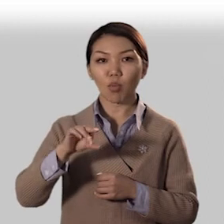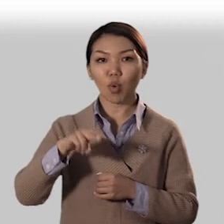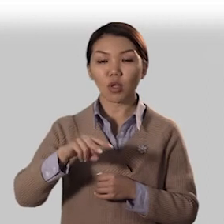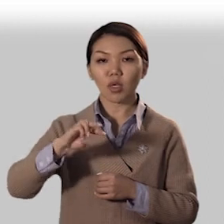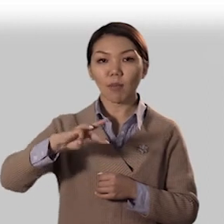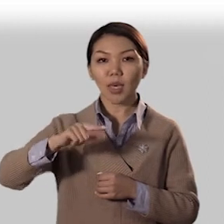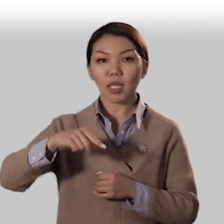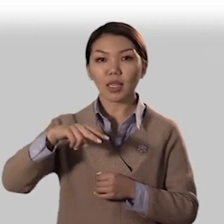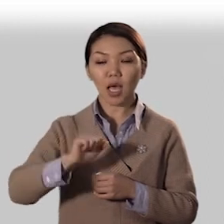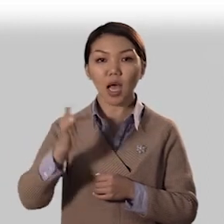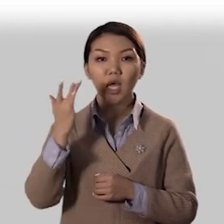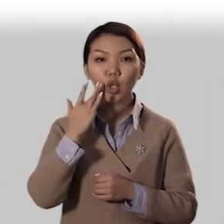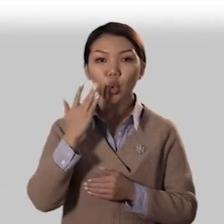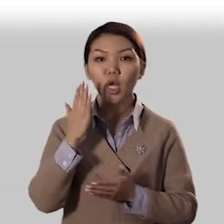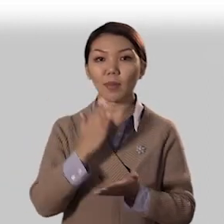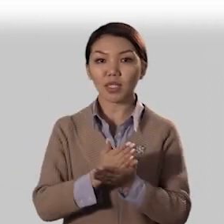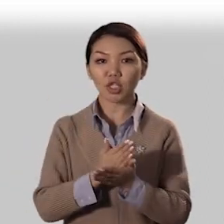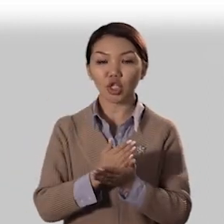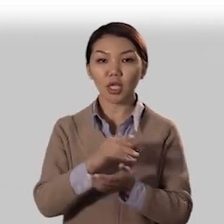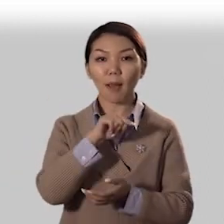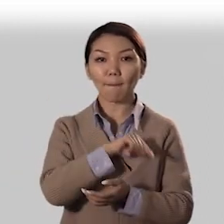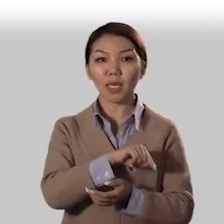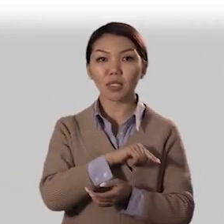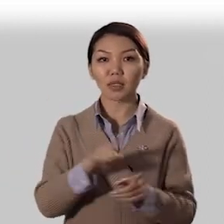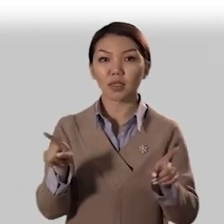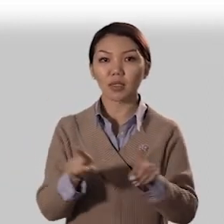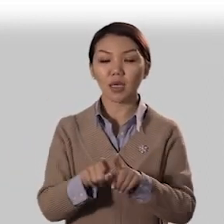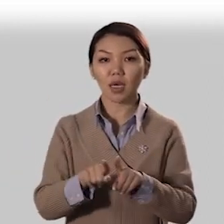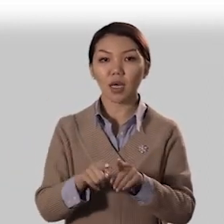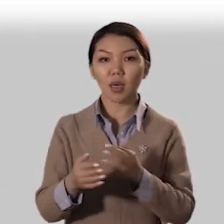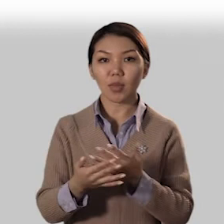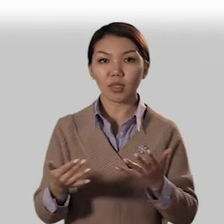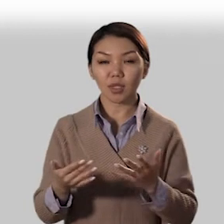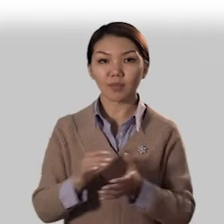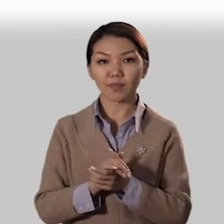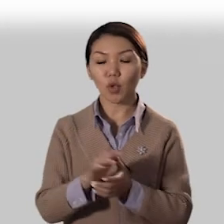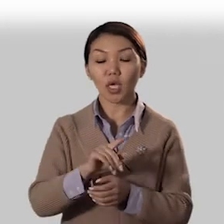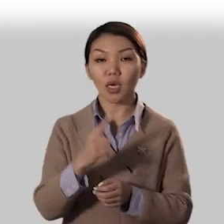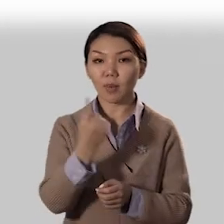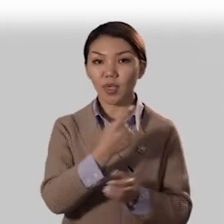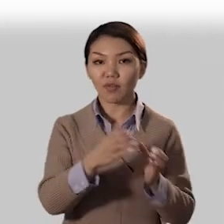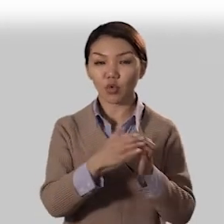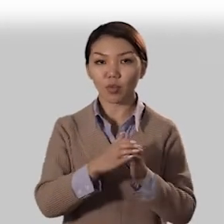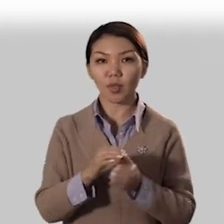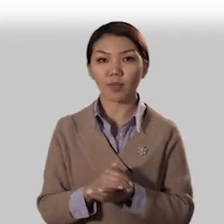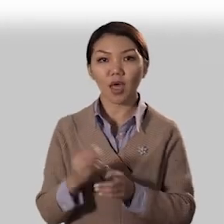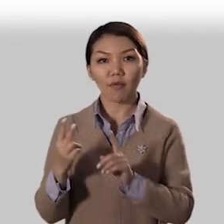существительные которые обозначают признак как предмет серебро главное